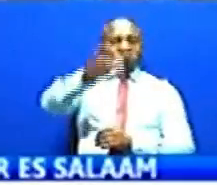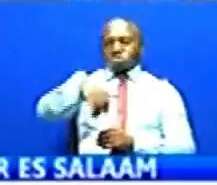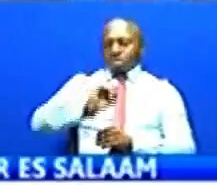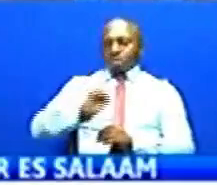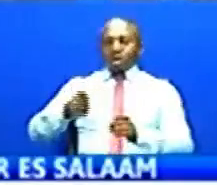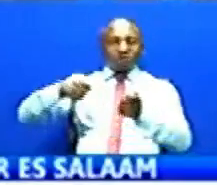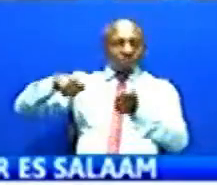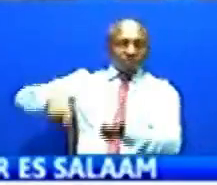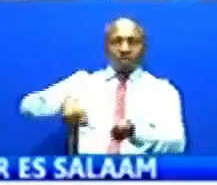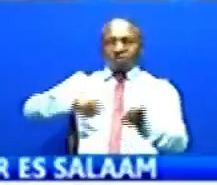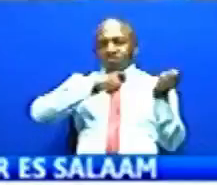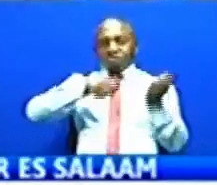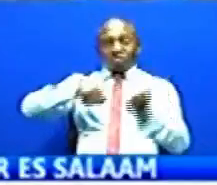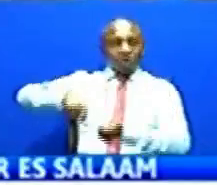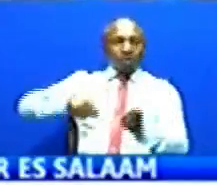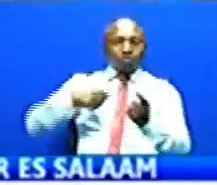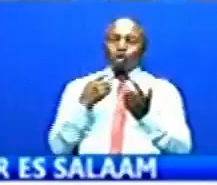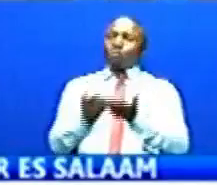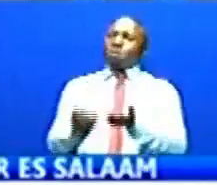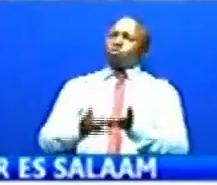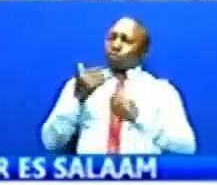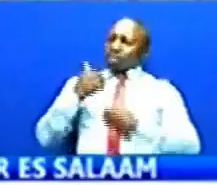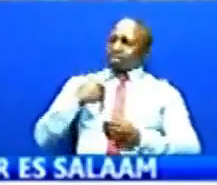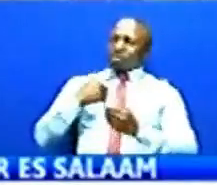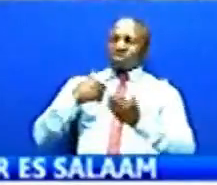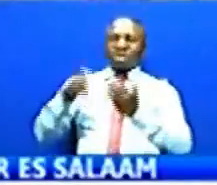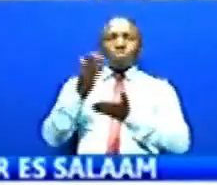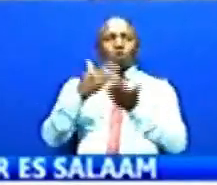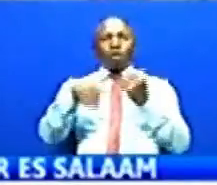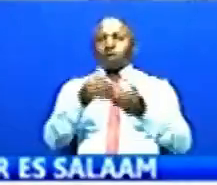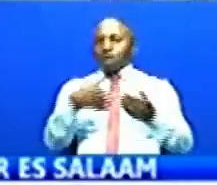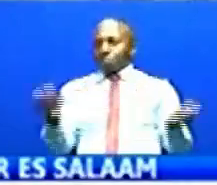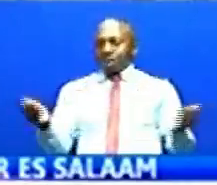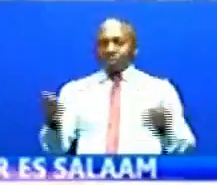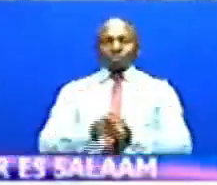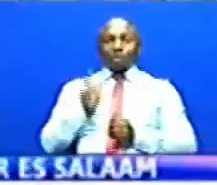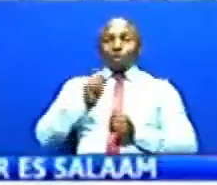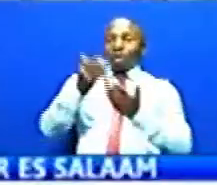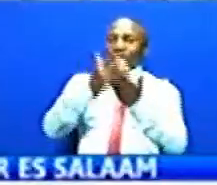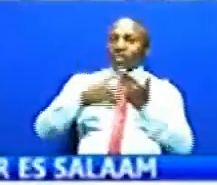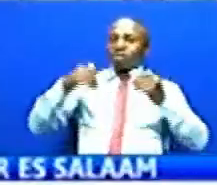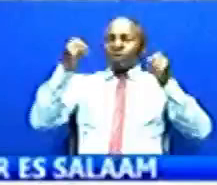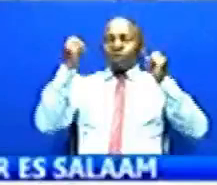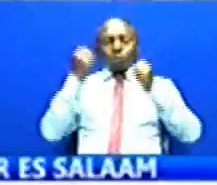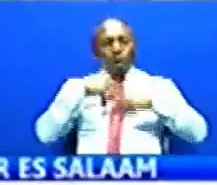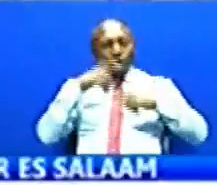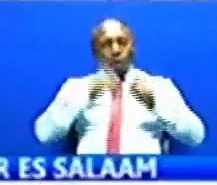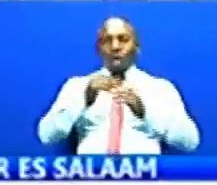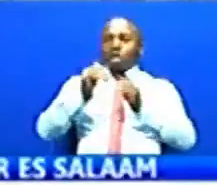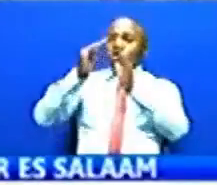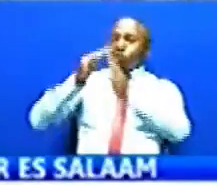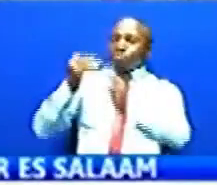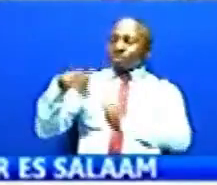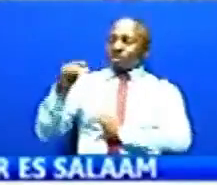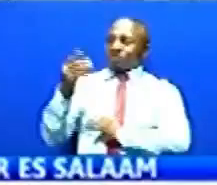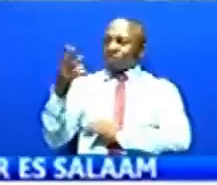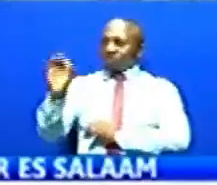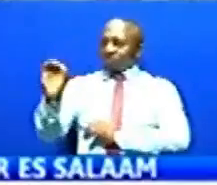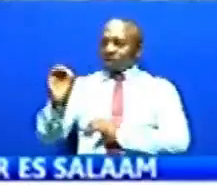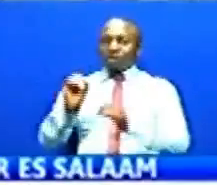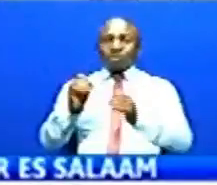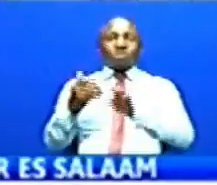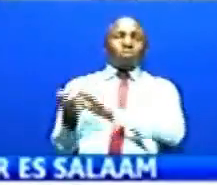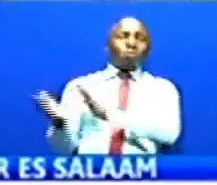tunaomba mtusaidie, na sisi pa kwenda hatuna. Kilio cha wakazi hawa ambao wameshuhudia nyumba takriban